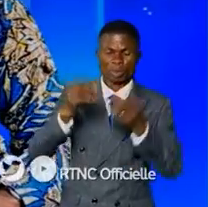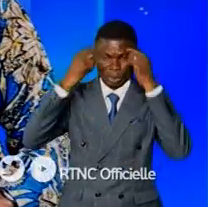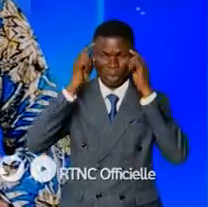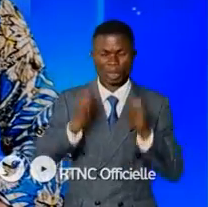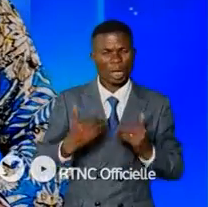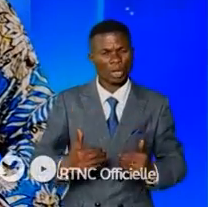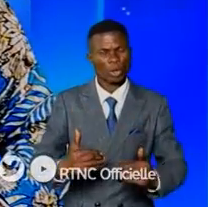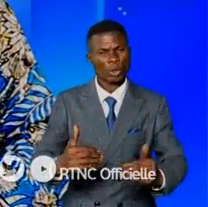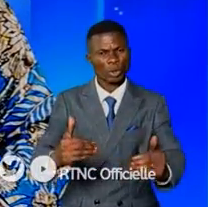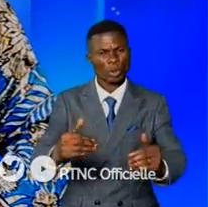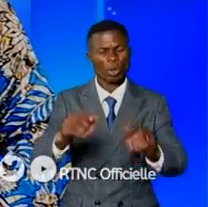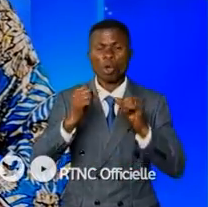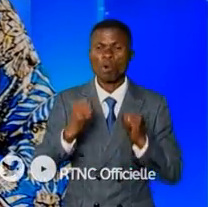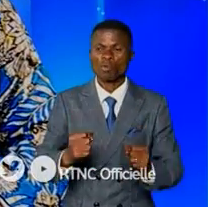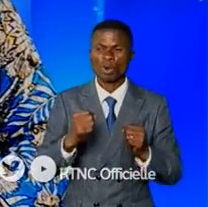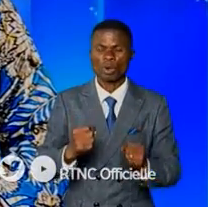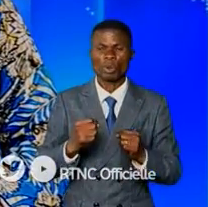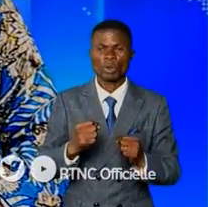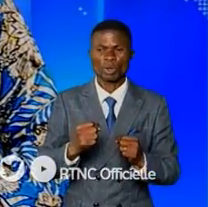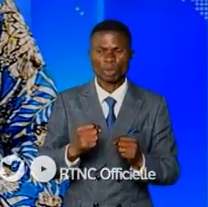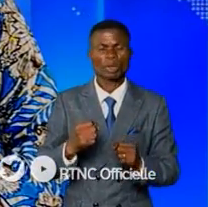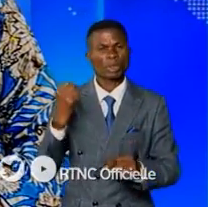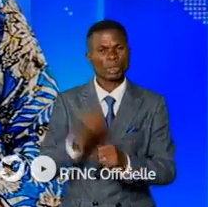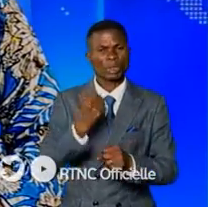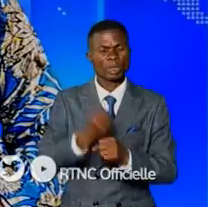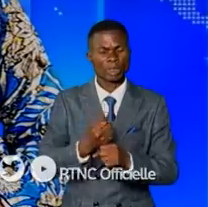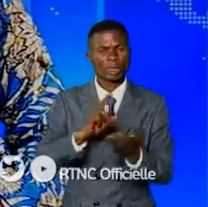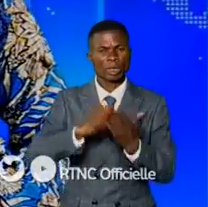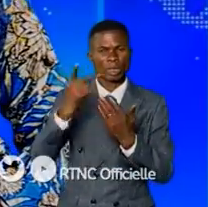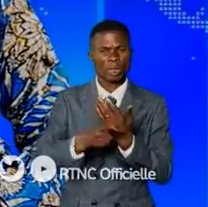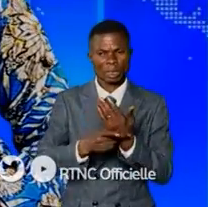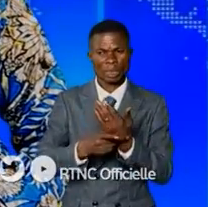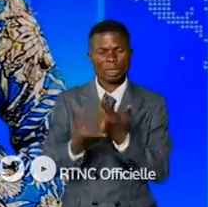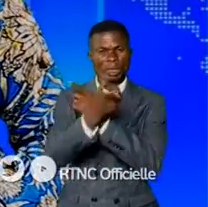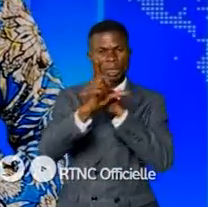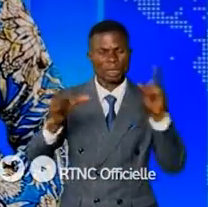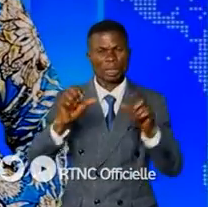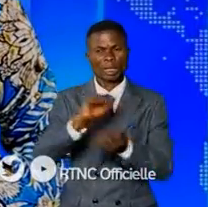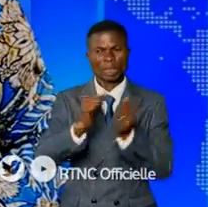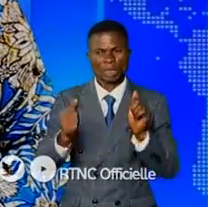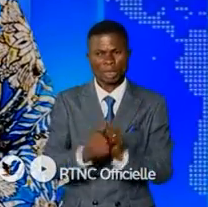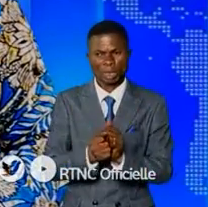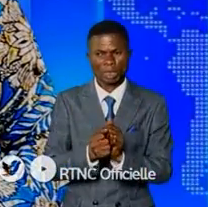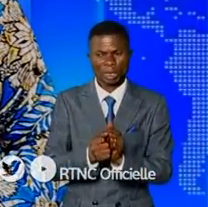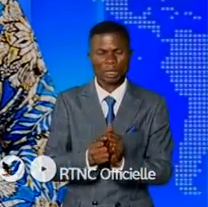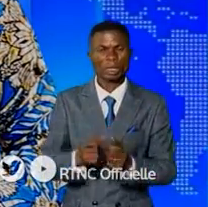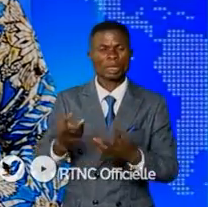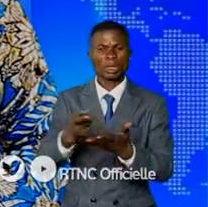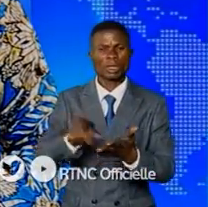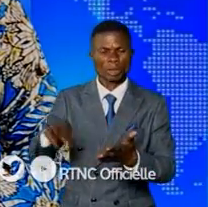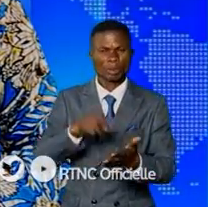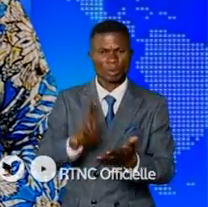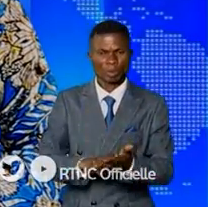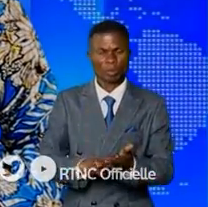détermination à poursuivre efficacement la mise en œuvre du processus de libéralisation du secteur des assurances.